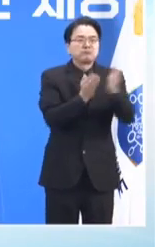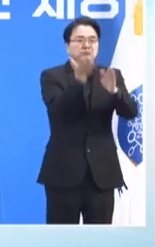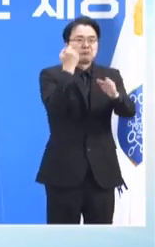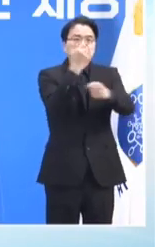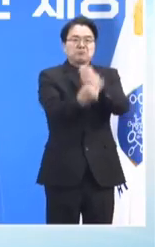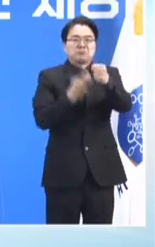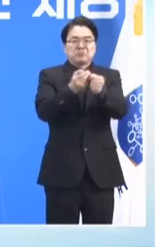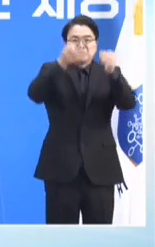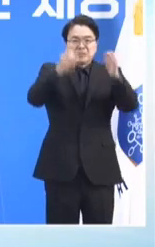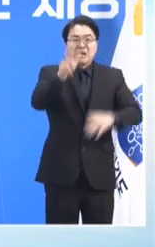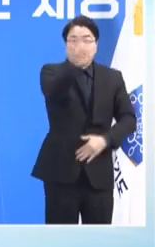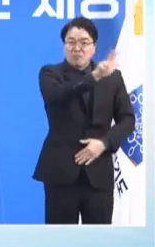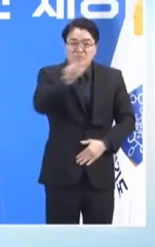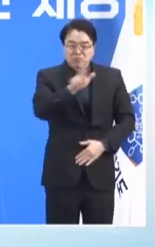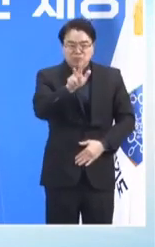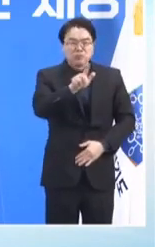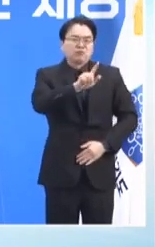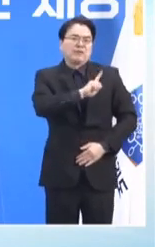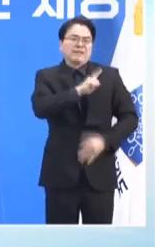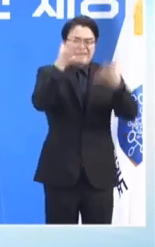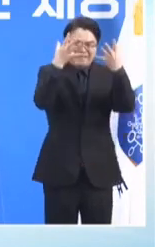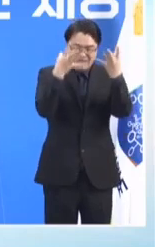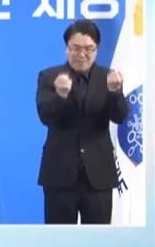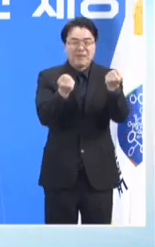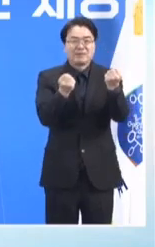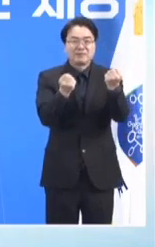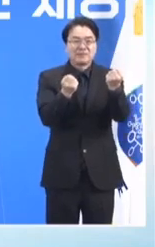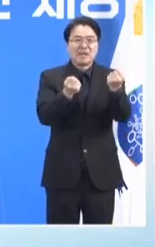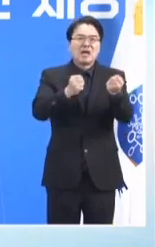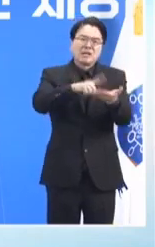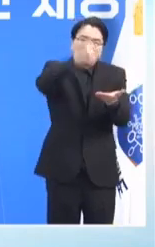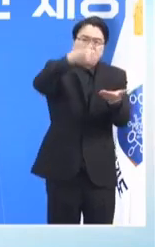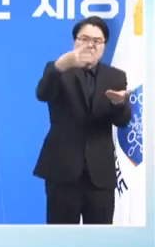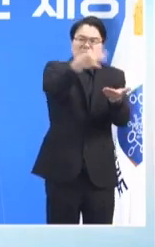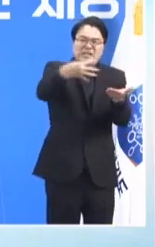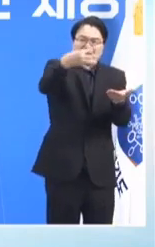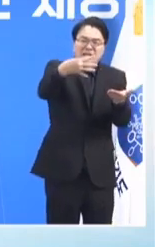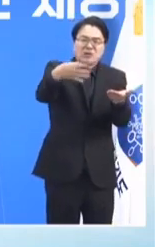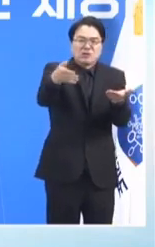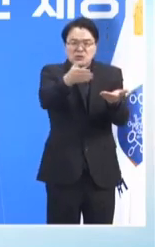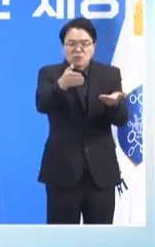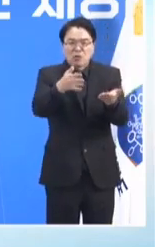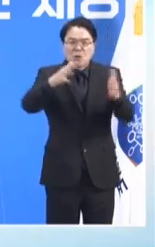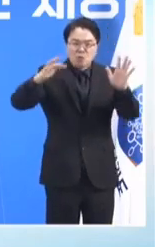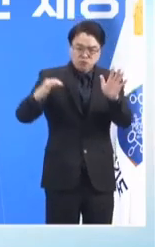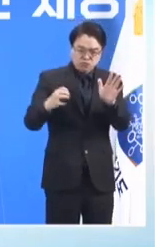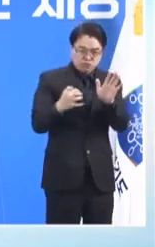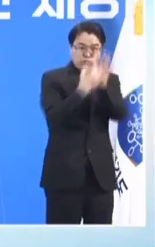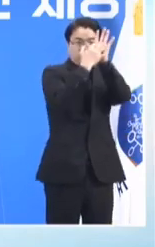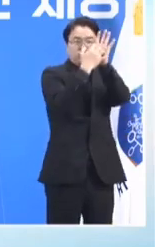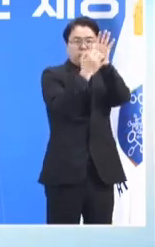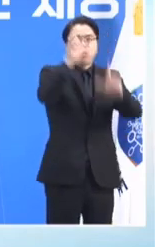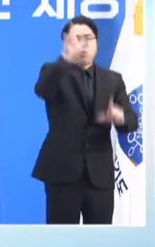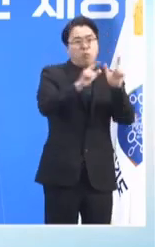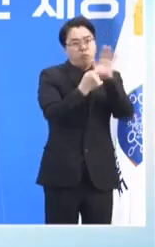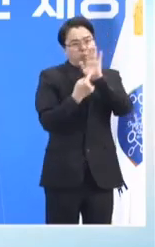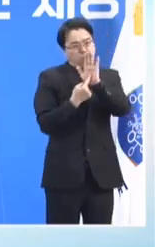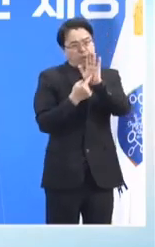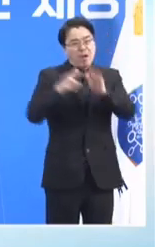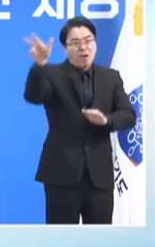동안 전국 시도 중 가장 많은 약 4천여 건의 조류 충돌이 발견되었고 이는 전국